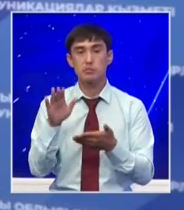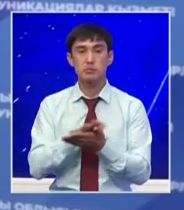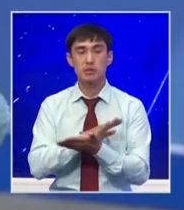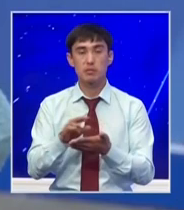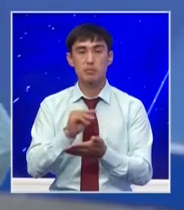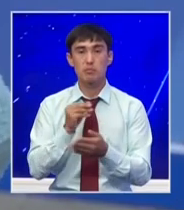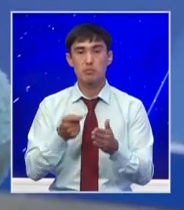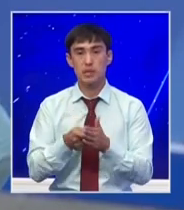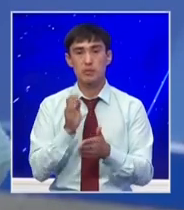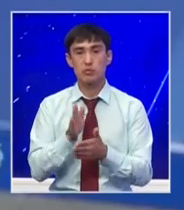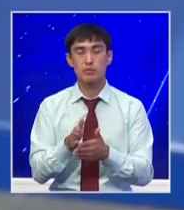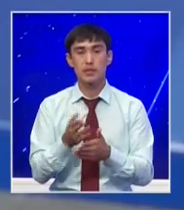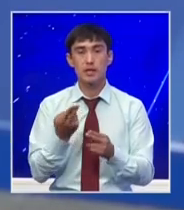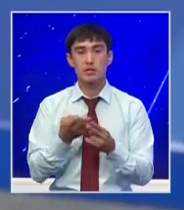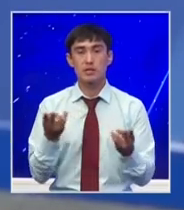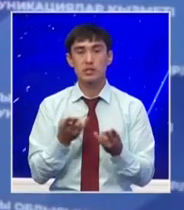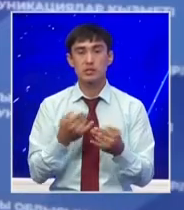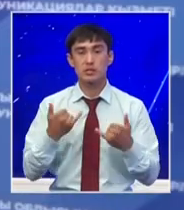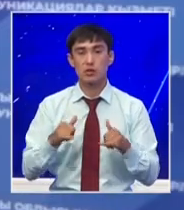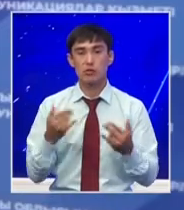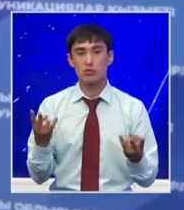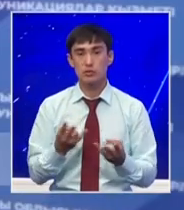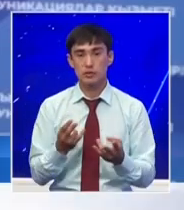необходимо наличие столовых.